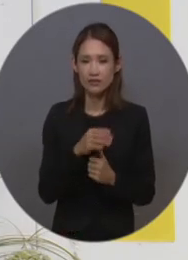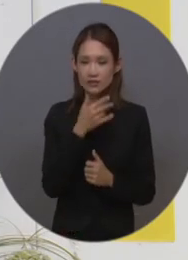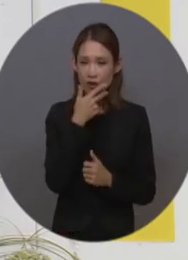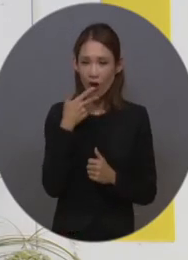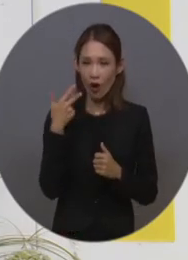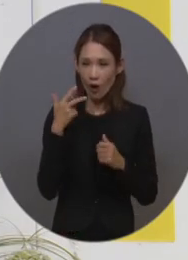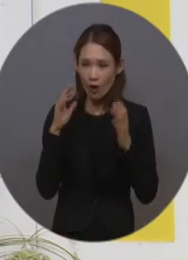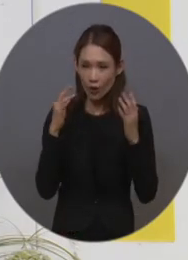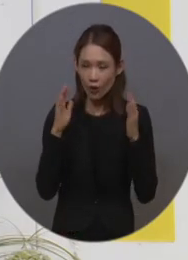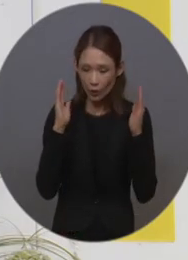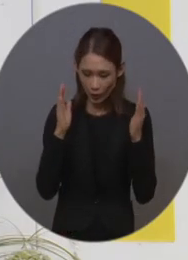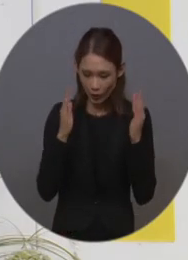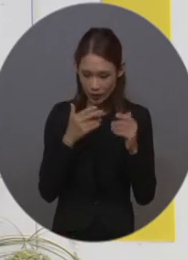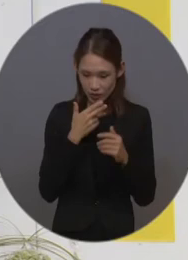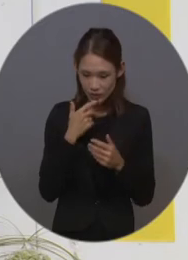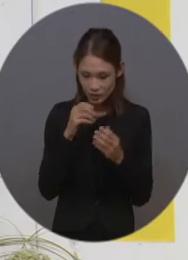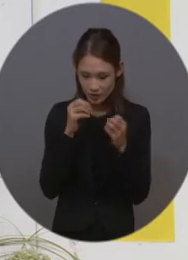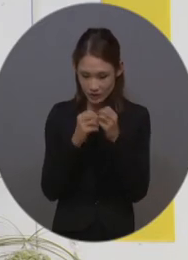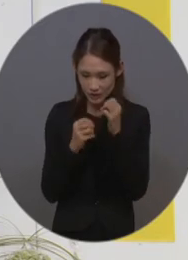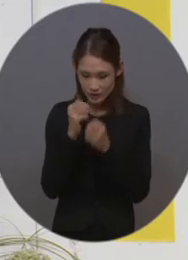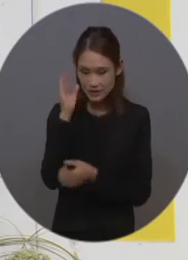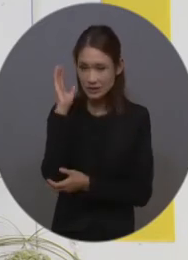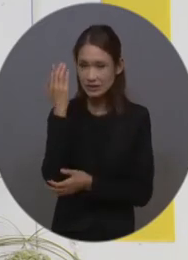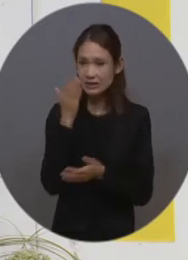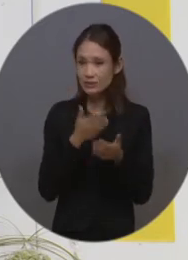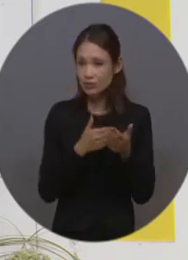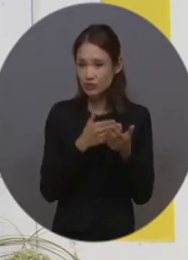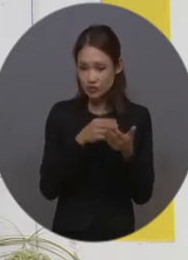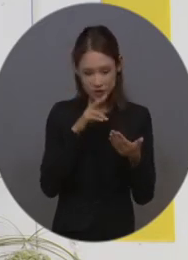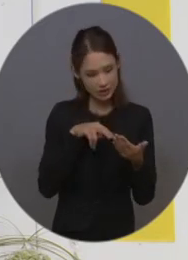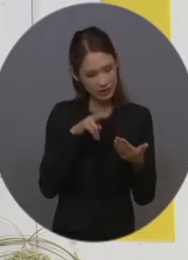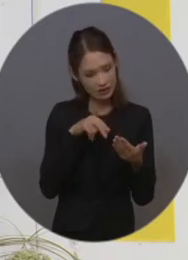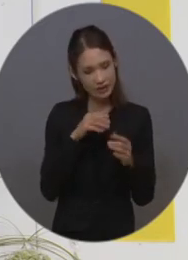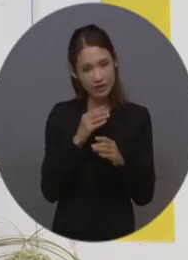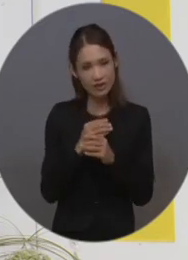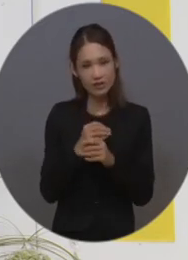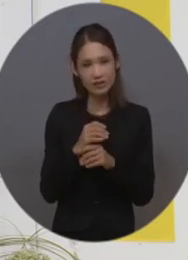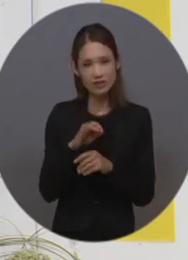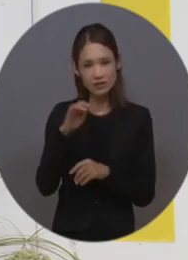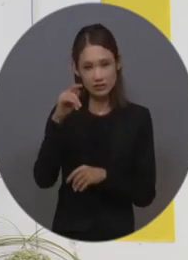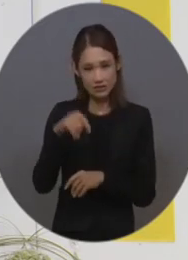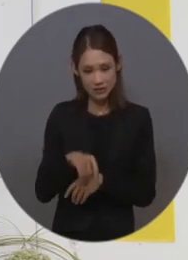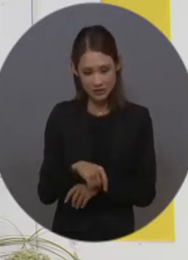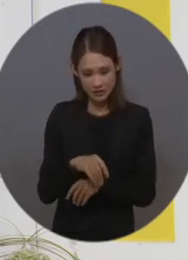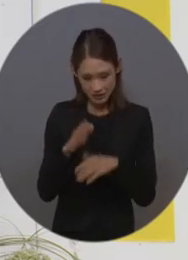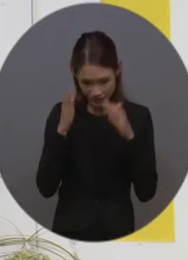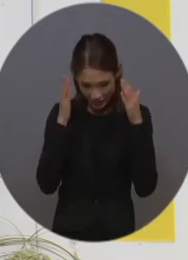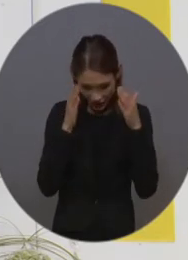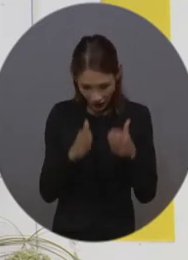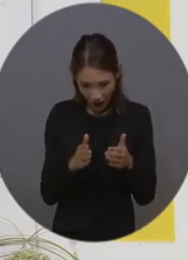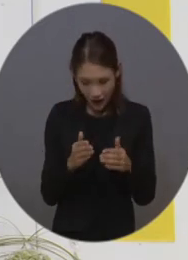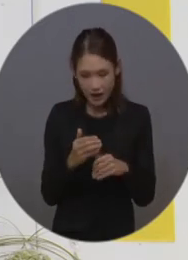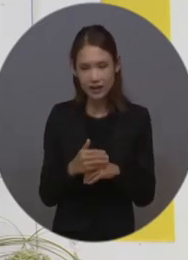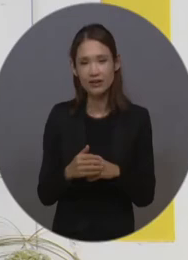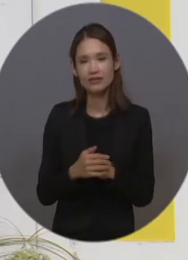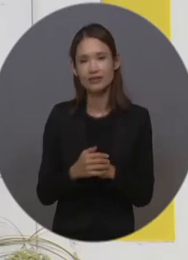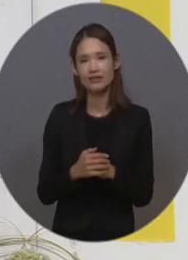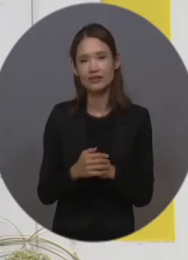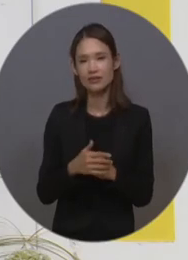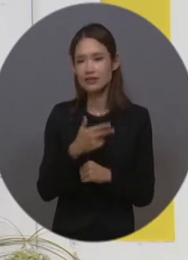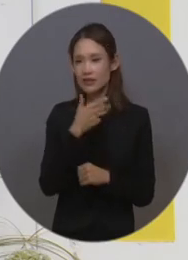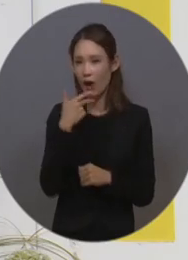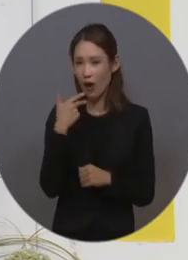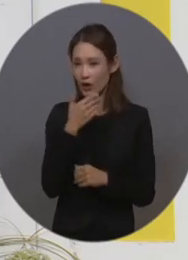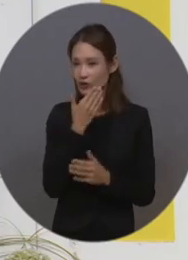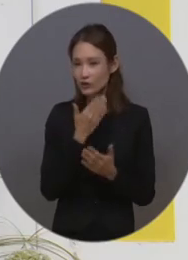하려고 영자신문을 읽다가 네. 그 미중 대탕트라고 하는 기사의 내용에 빠진 거예요. 아. 영어도